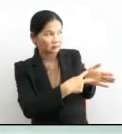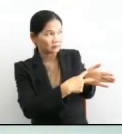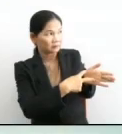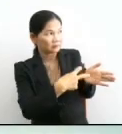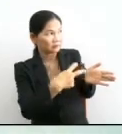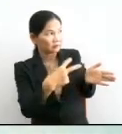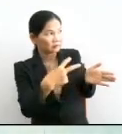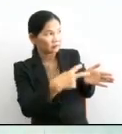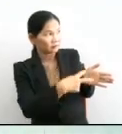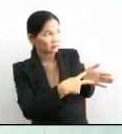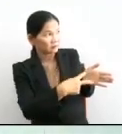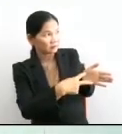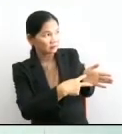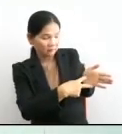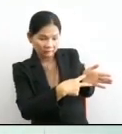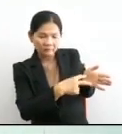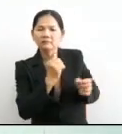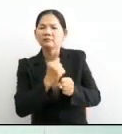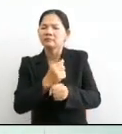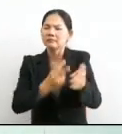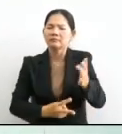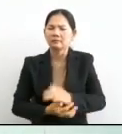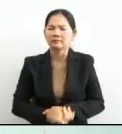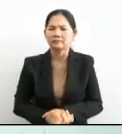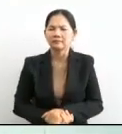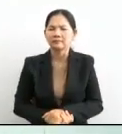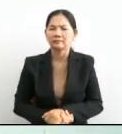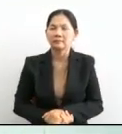chà con mơ ruột càng lên thì còn kia cái vùng thua ấy nhỉ